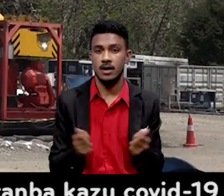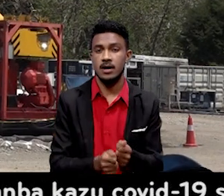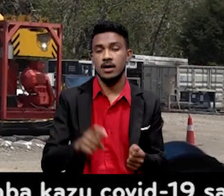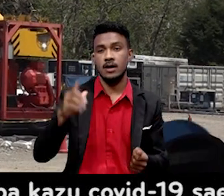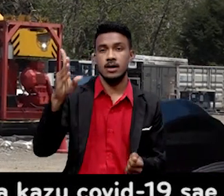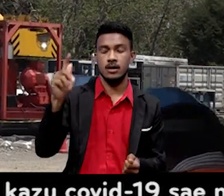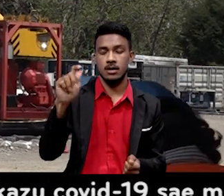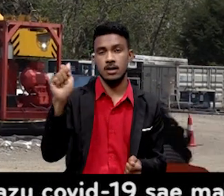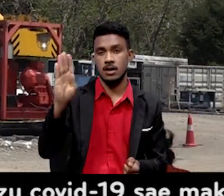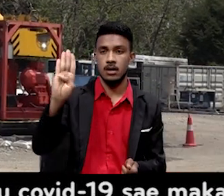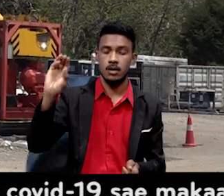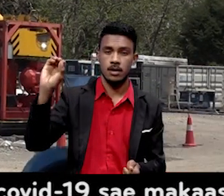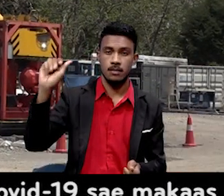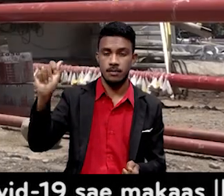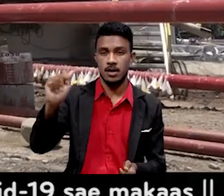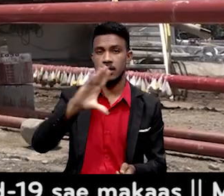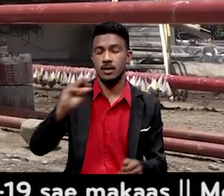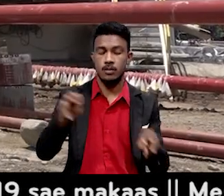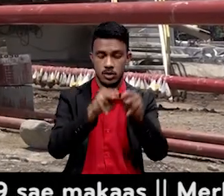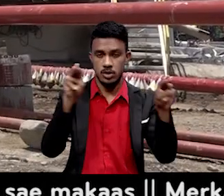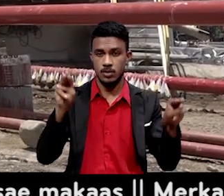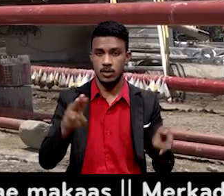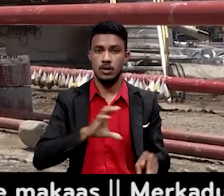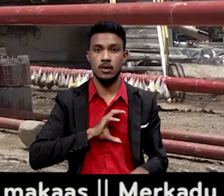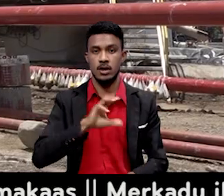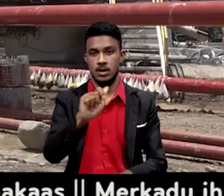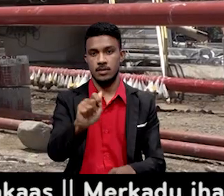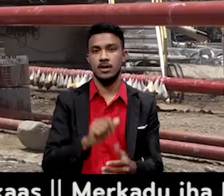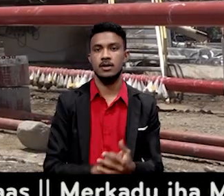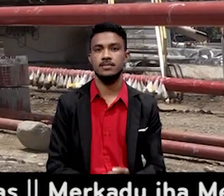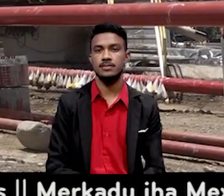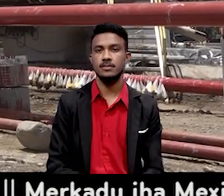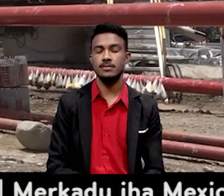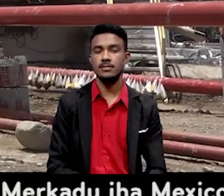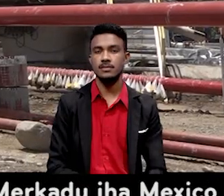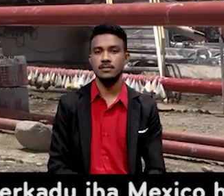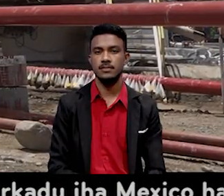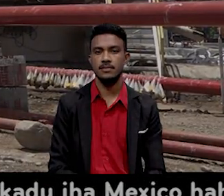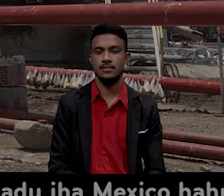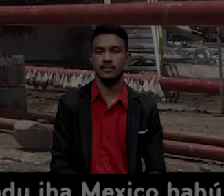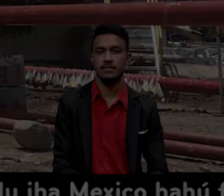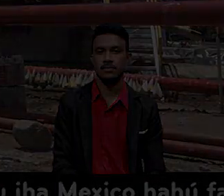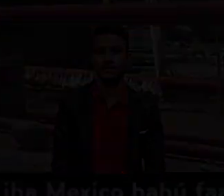Debos, posto administrativo Suai Vila, município Covalima. Fátima Pereira, Elugaio, Ziemen.